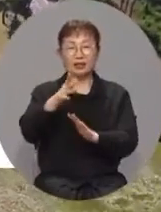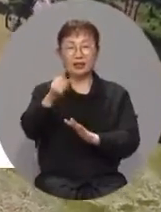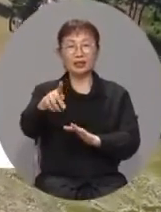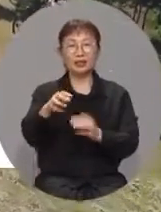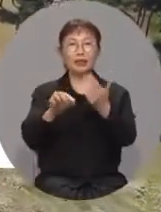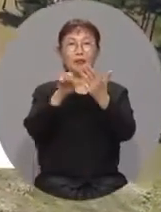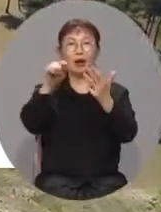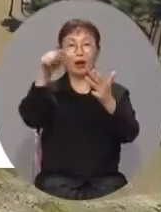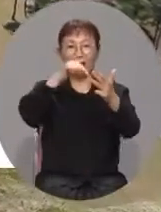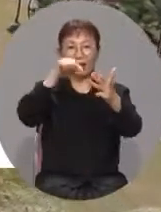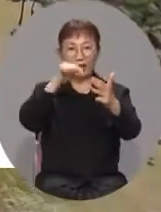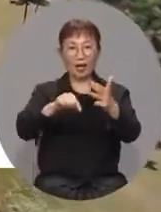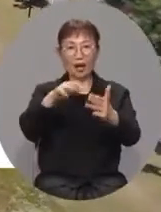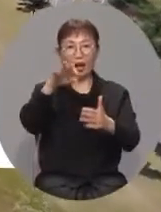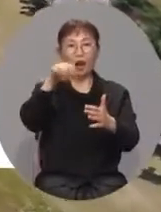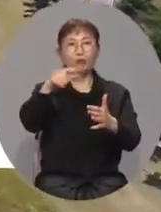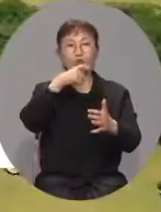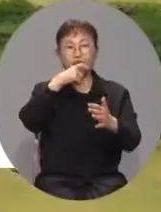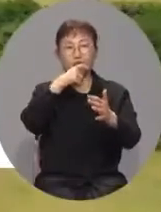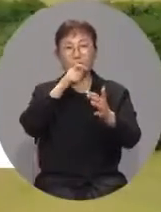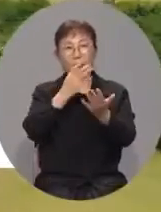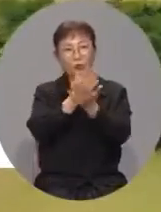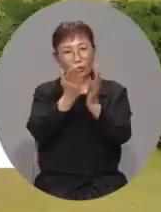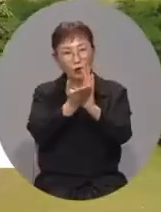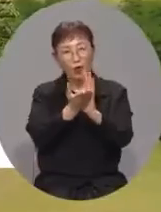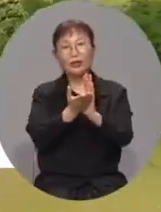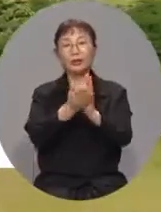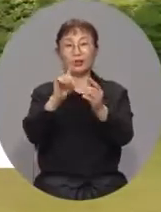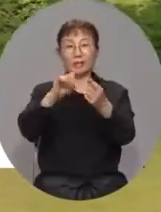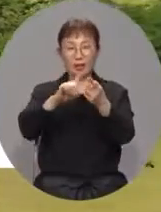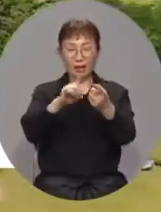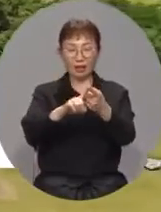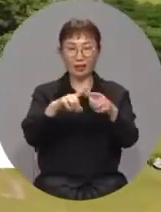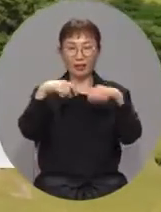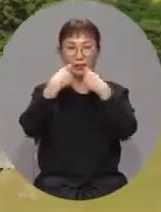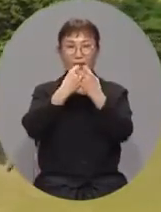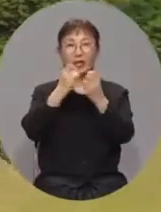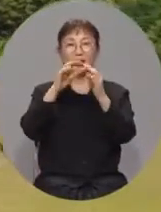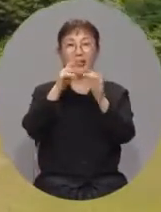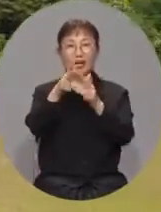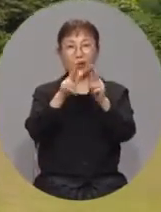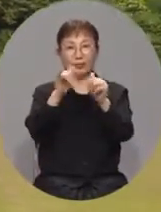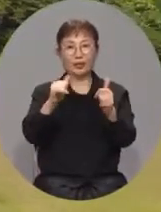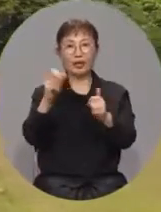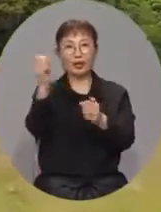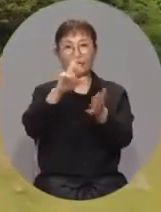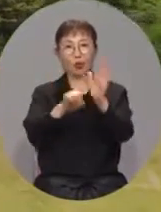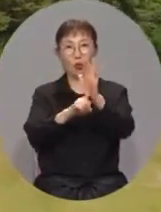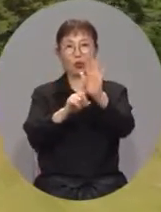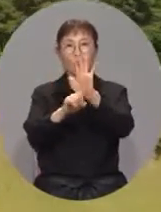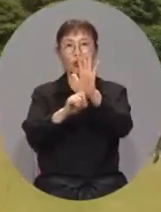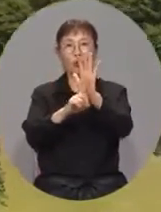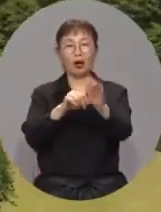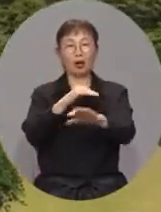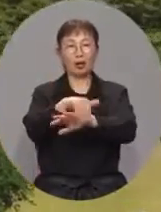워터파크와 테마파크 조성을 위한 민간사업자 공모를 제 추진할 것을 검토하고 있습니다